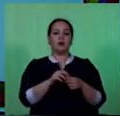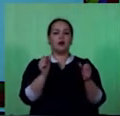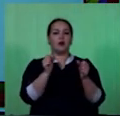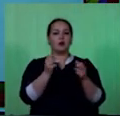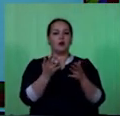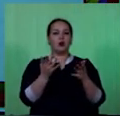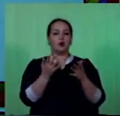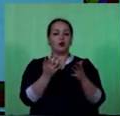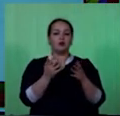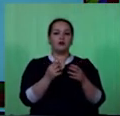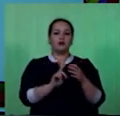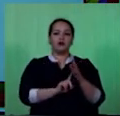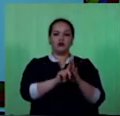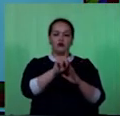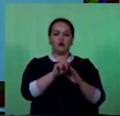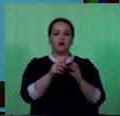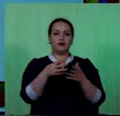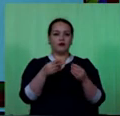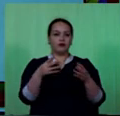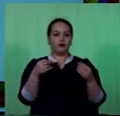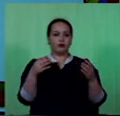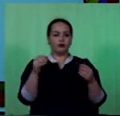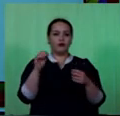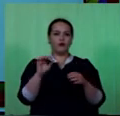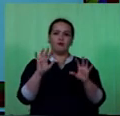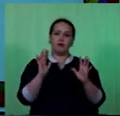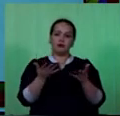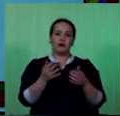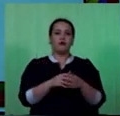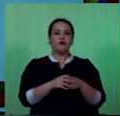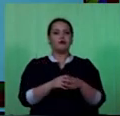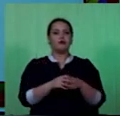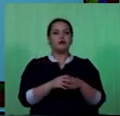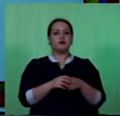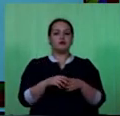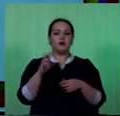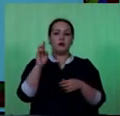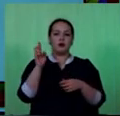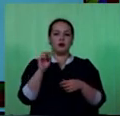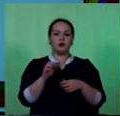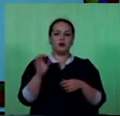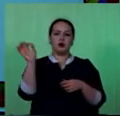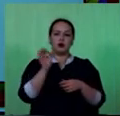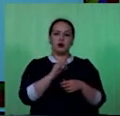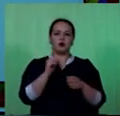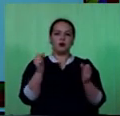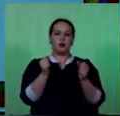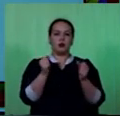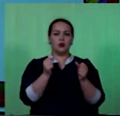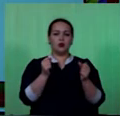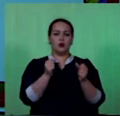наступает весной внезапно вариант ответа b резкое похолодание